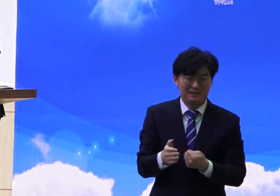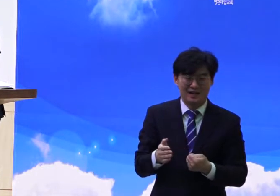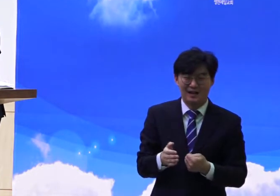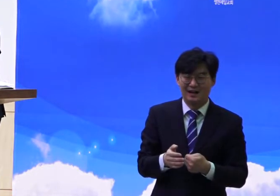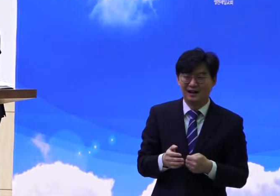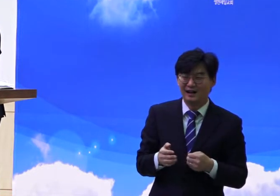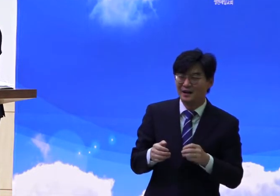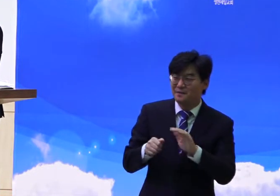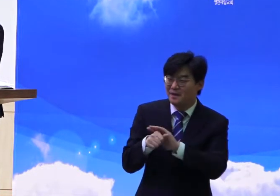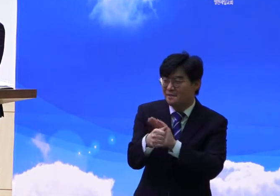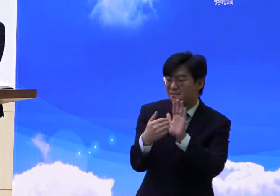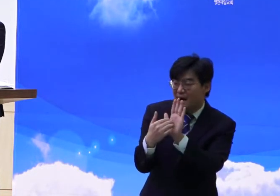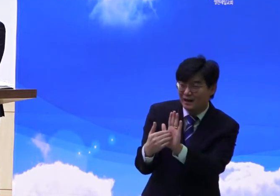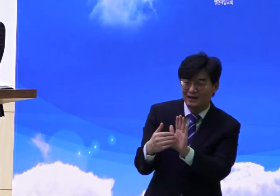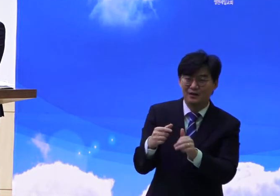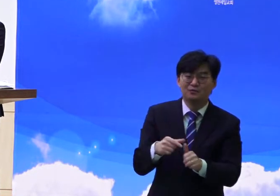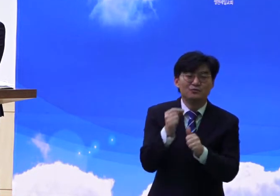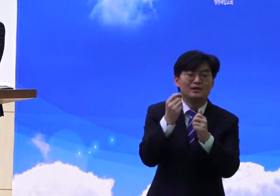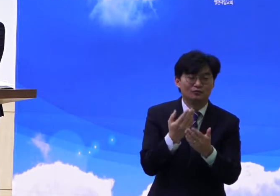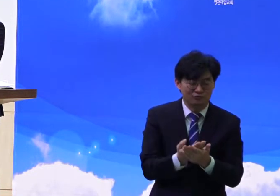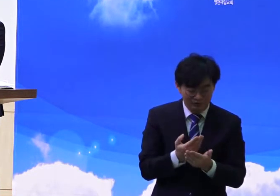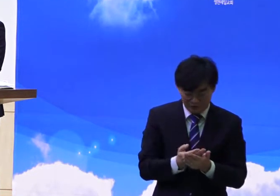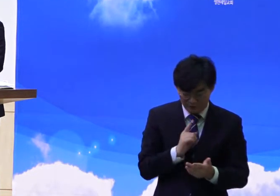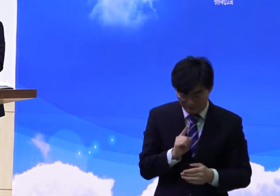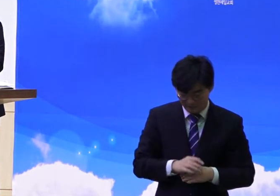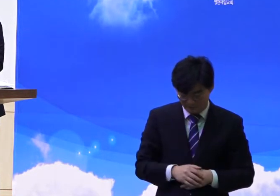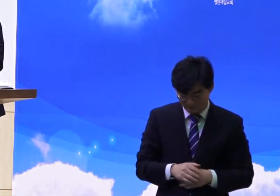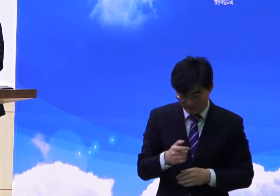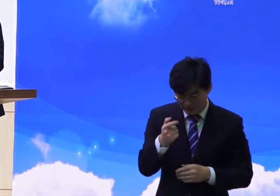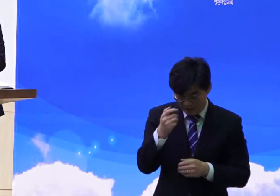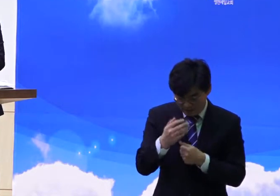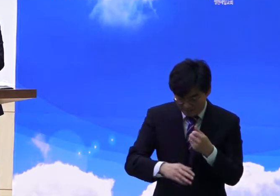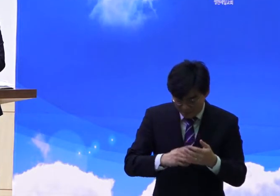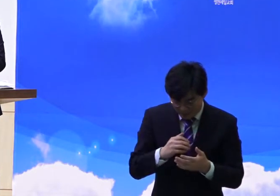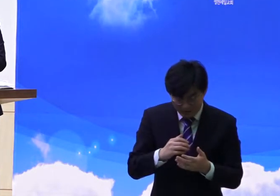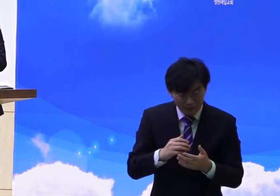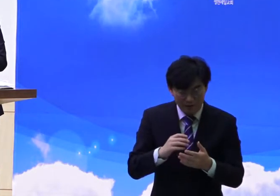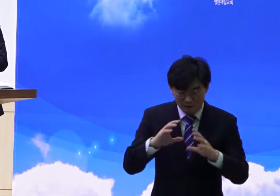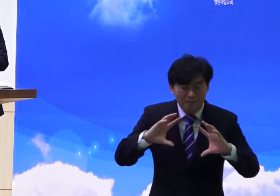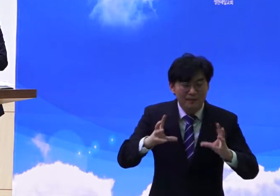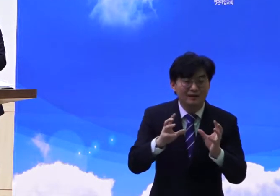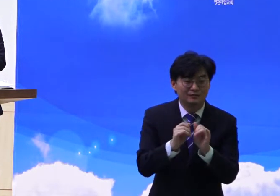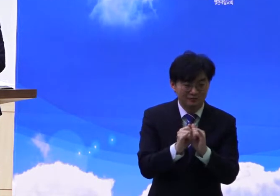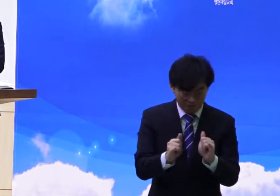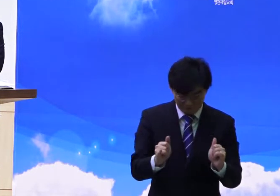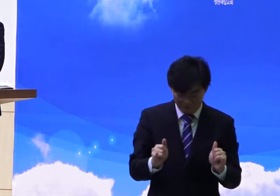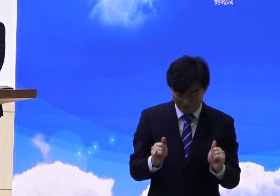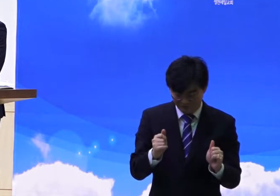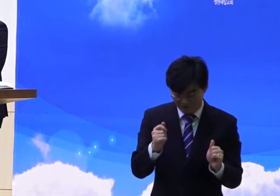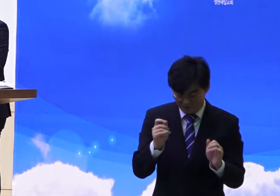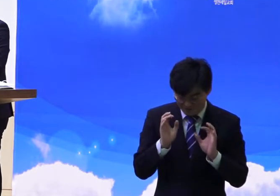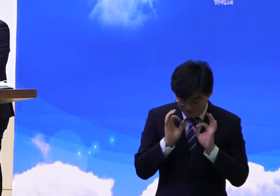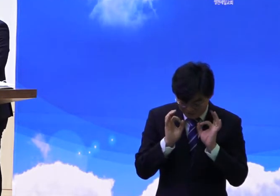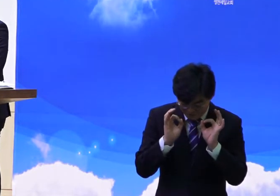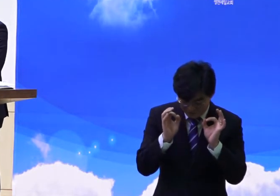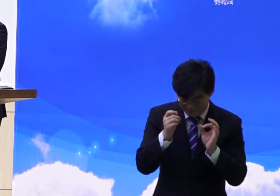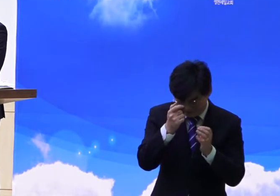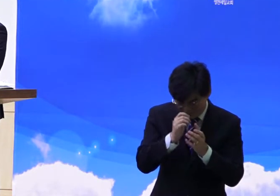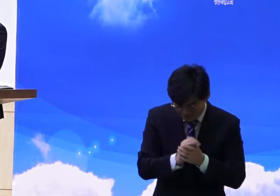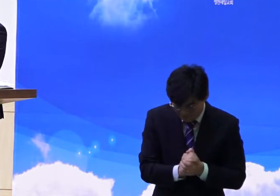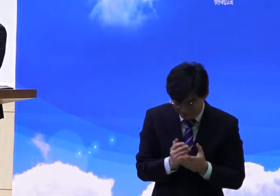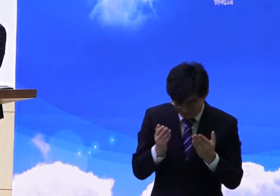얼마나 간절했겠습니까? 정말 울부짖어 기도하듯이 그렇게 아마 이야기했고 그런 간절함이었을 겁니다.